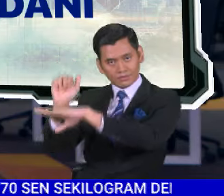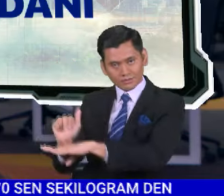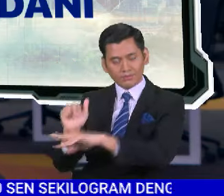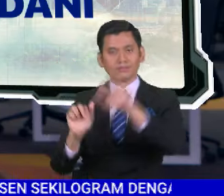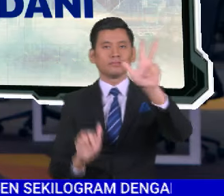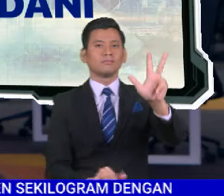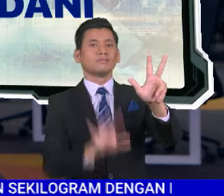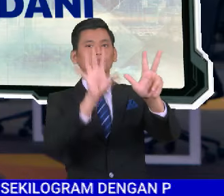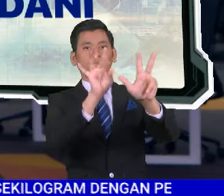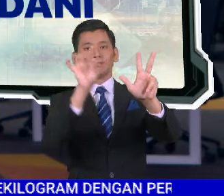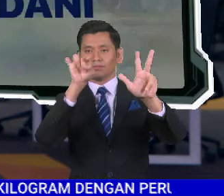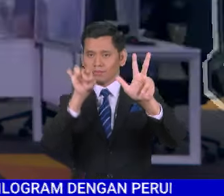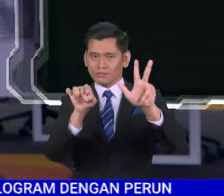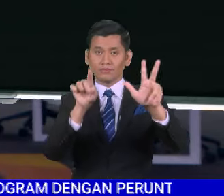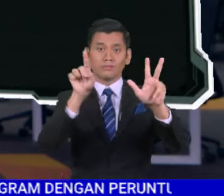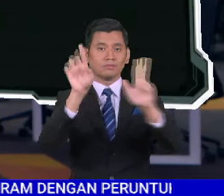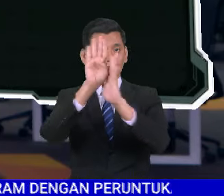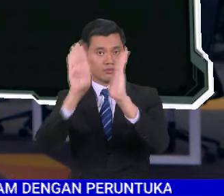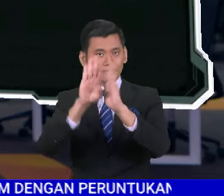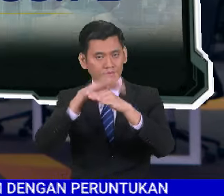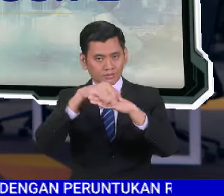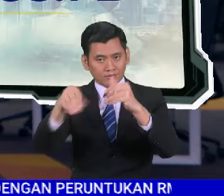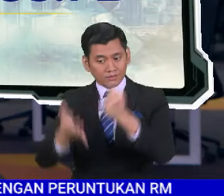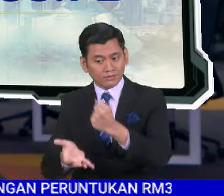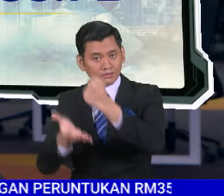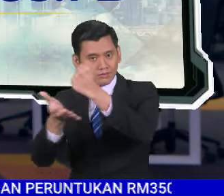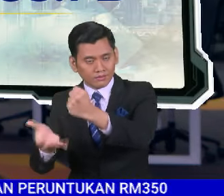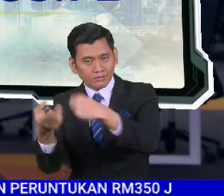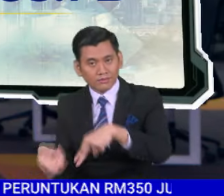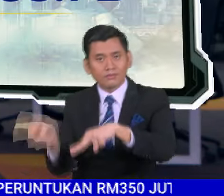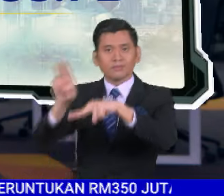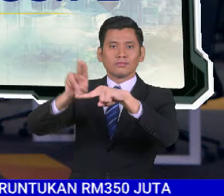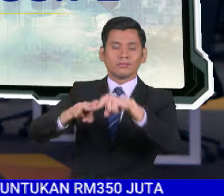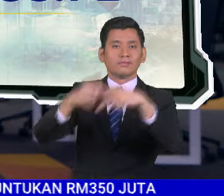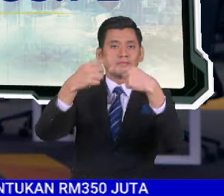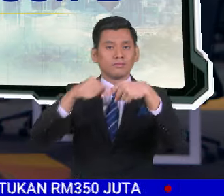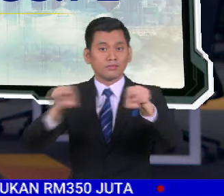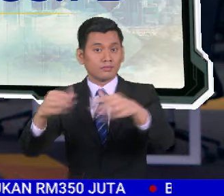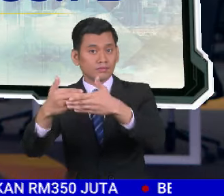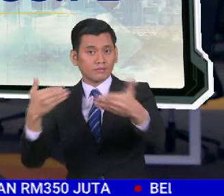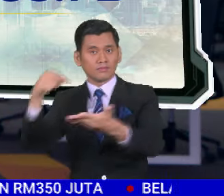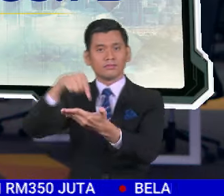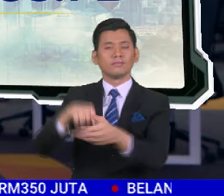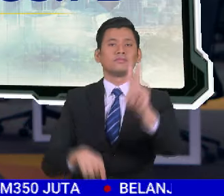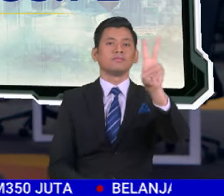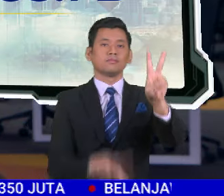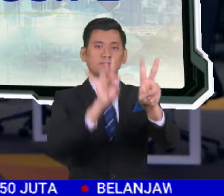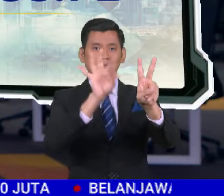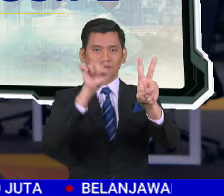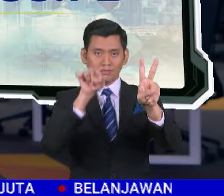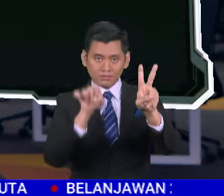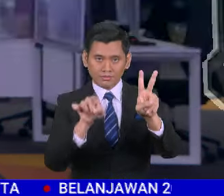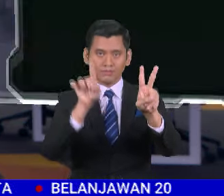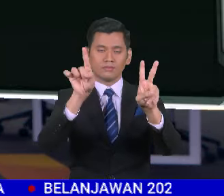388 perpuluhan satu bidan Ringgit diperuntuk meningkat berbanding belanjaan sebelum ini 289